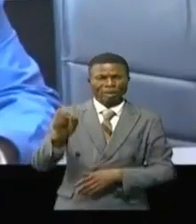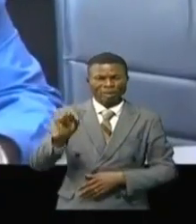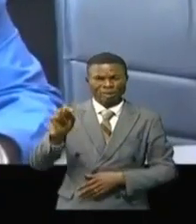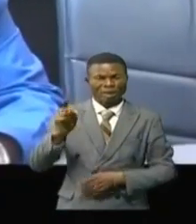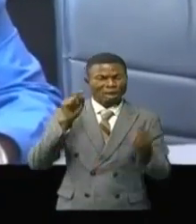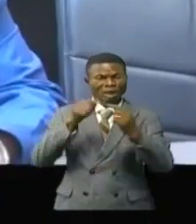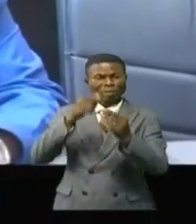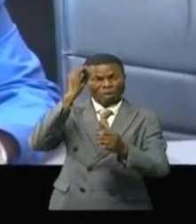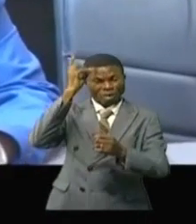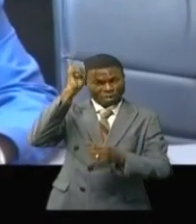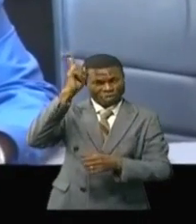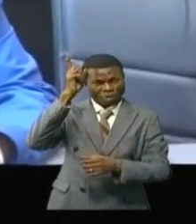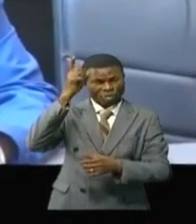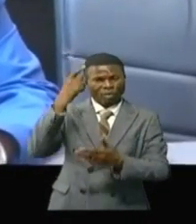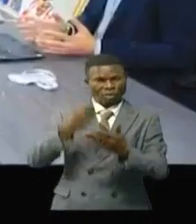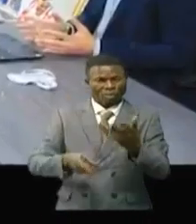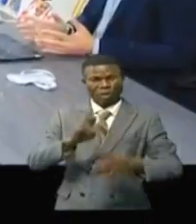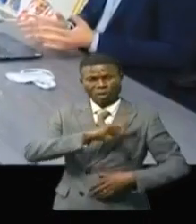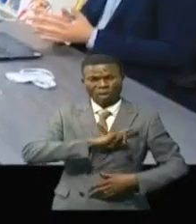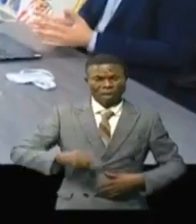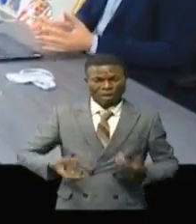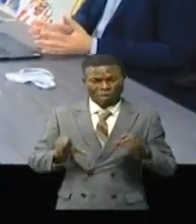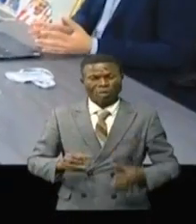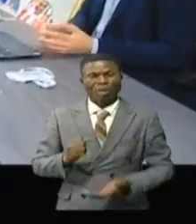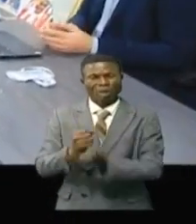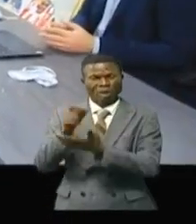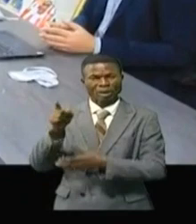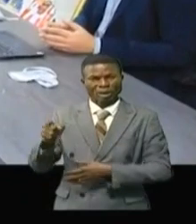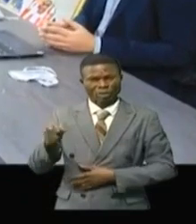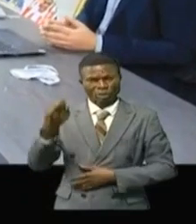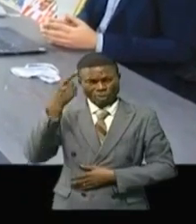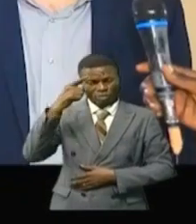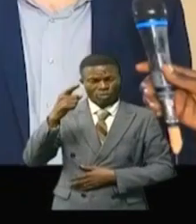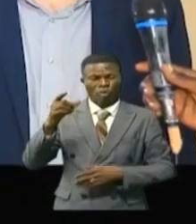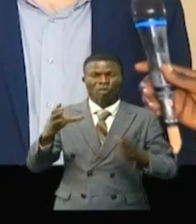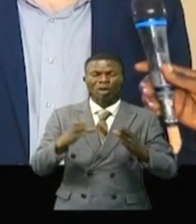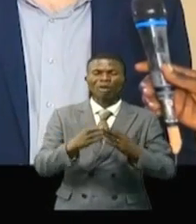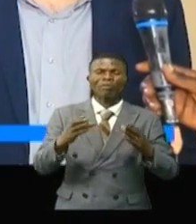est d'aider la République démocratique du Congo avec